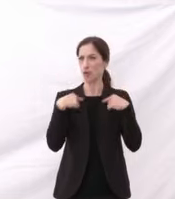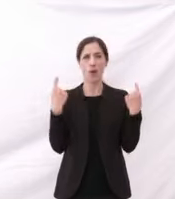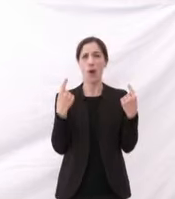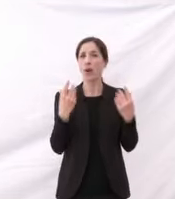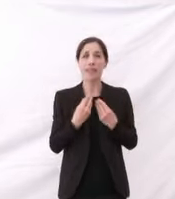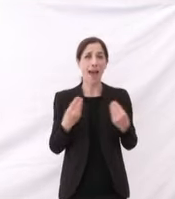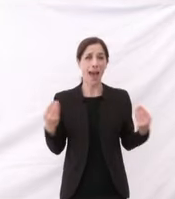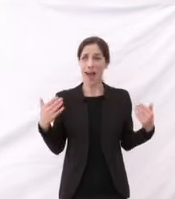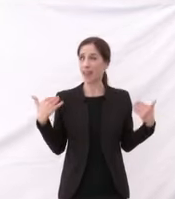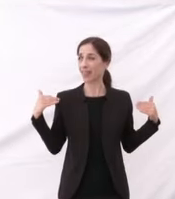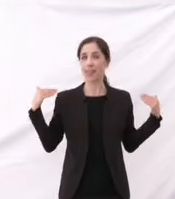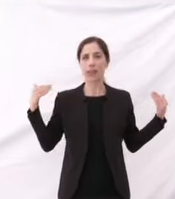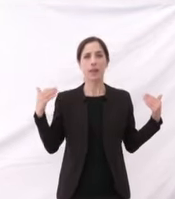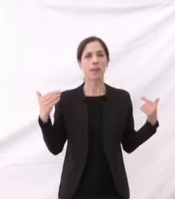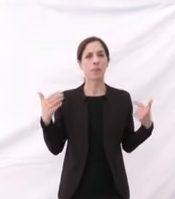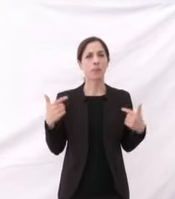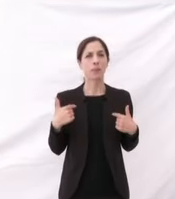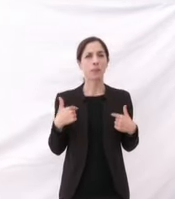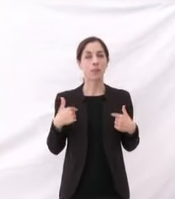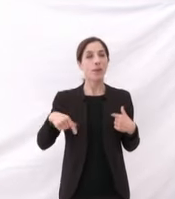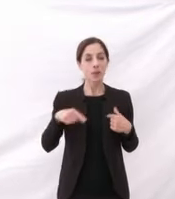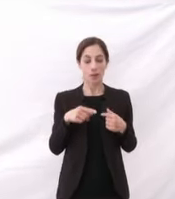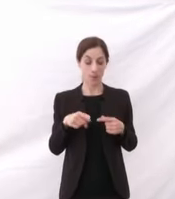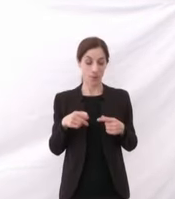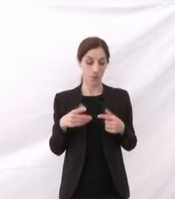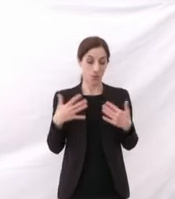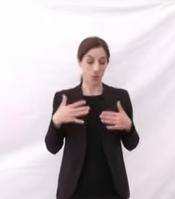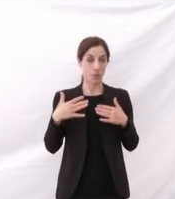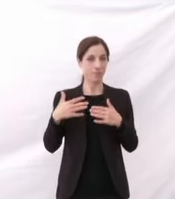siamo stati a preparare questo momento.